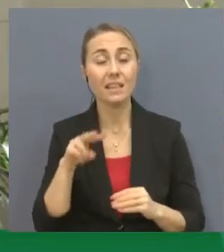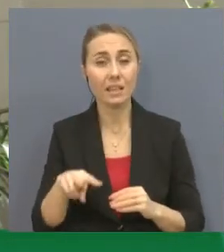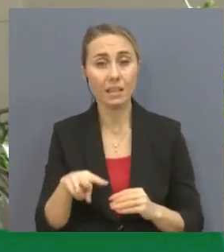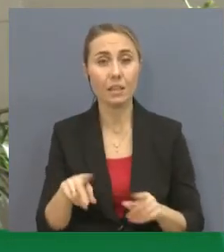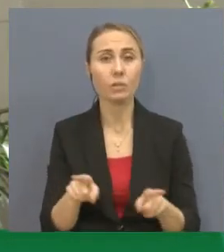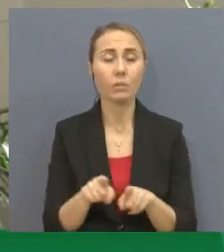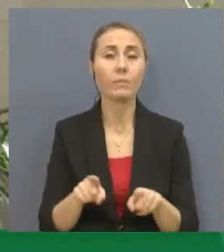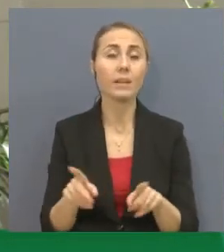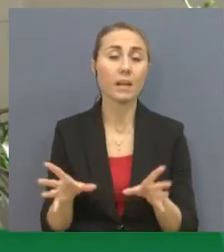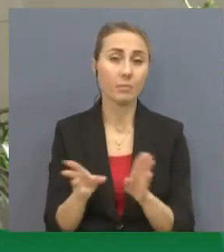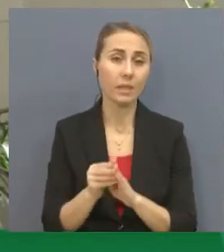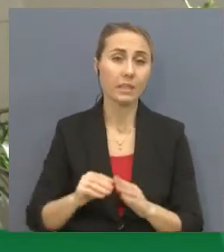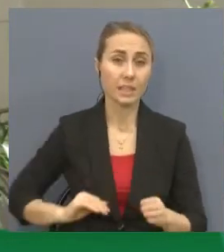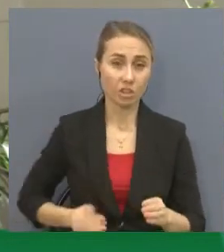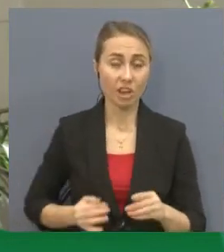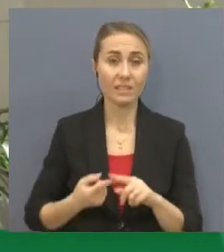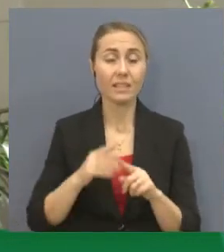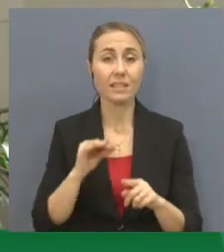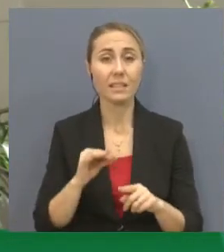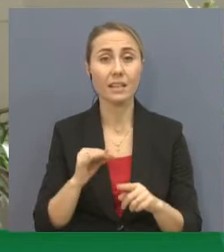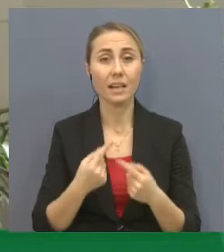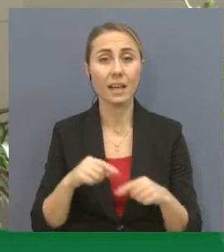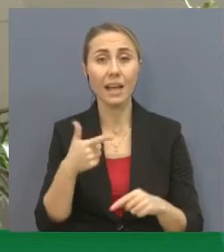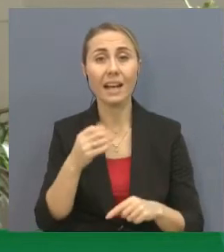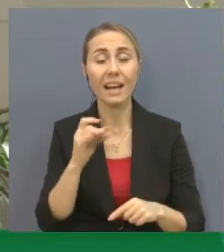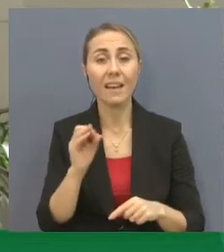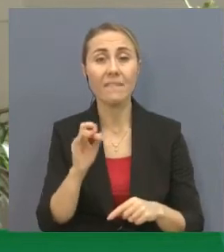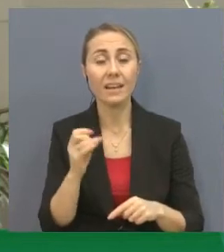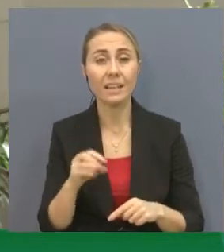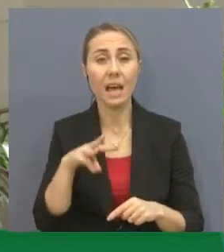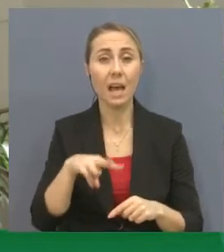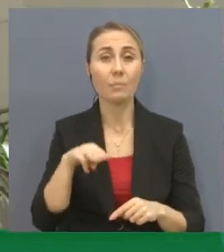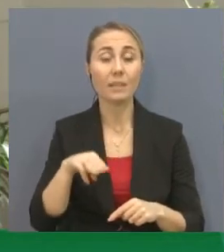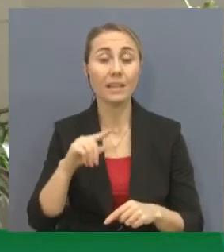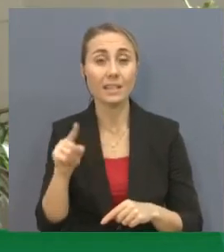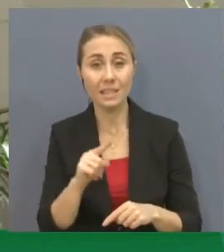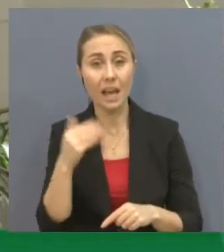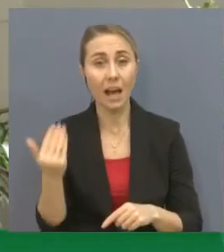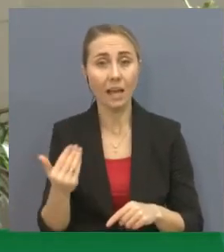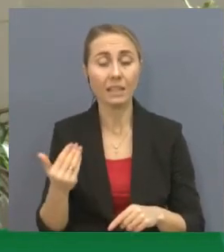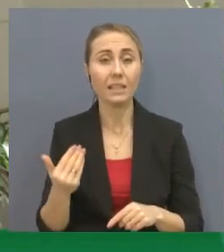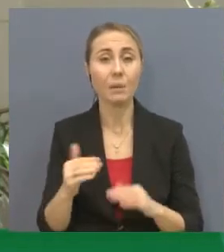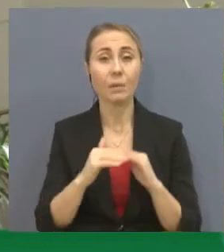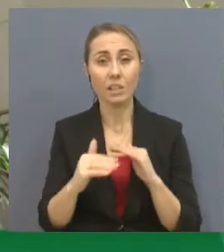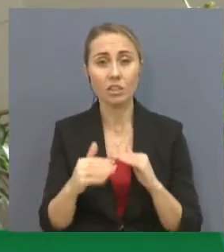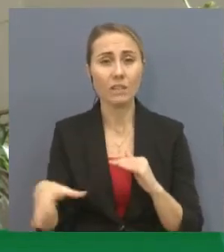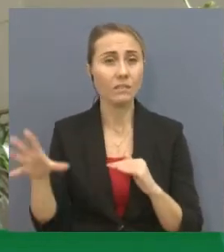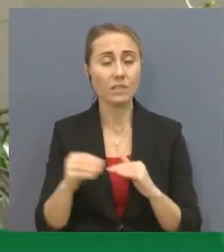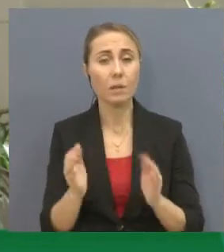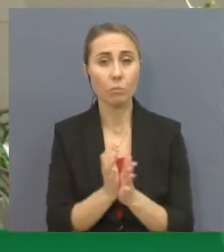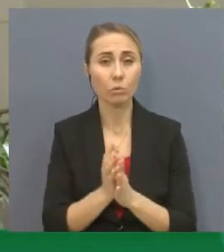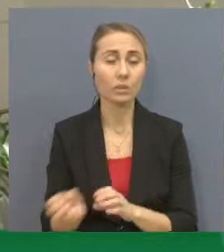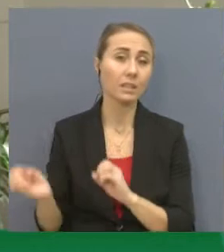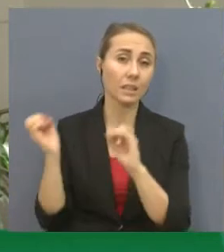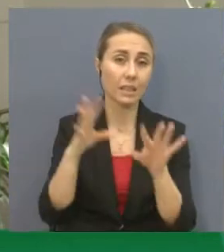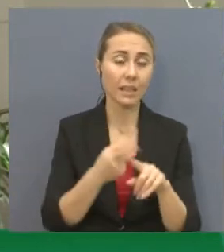частным сектором это грейферные установки на базе мтз они с площадок грузят весь мусор и все это